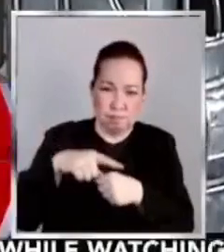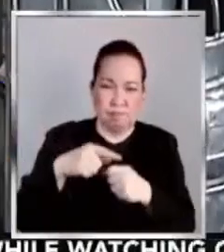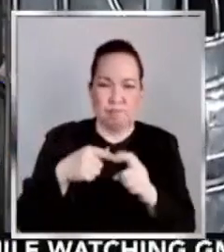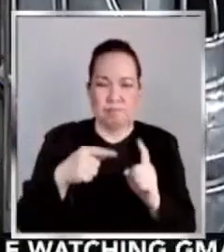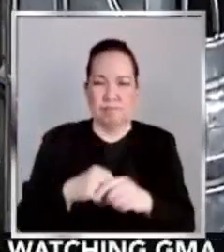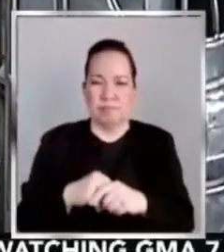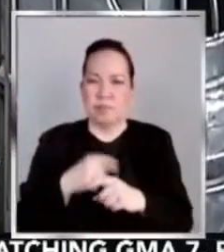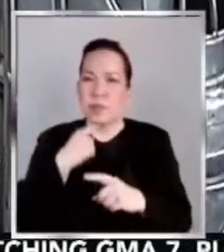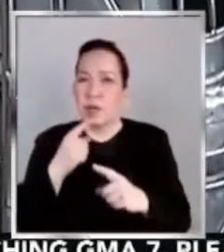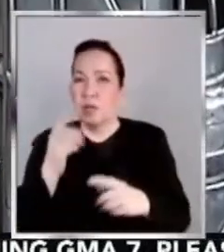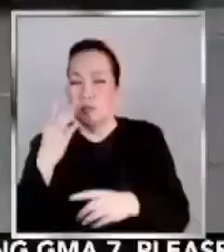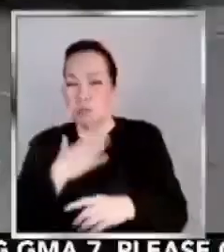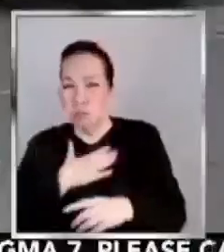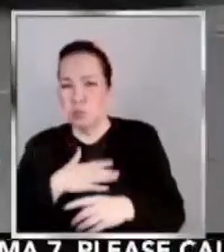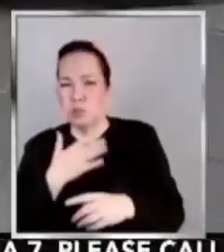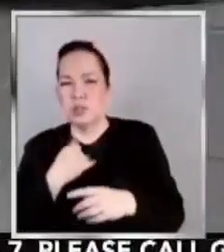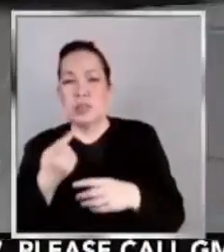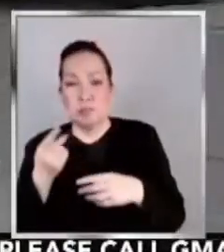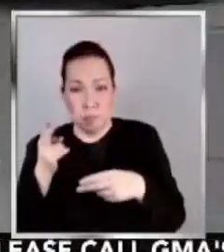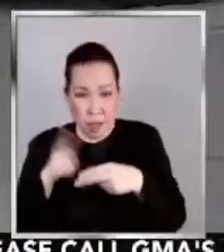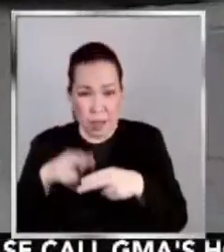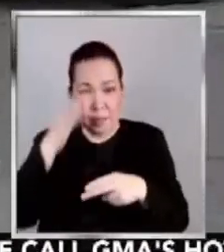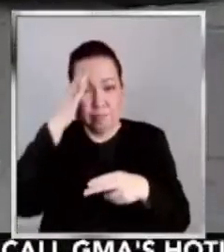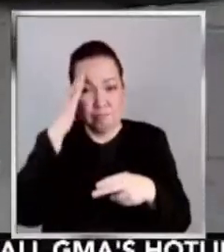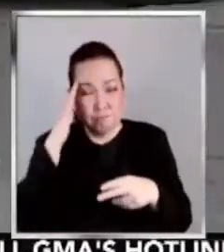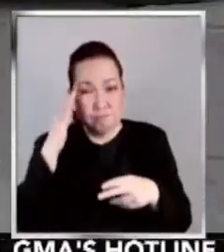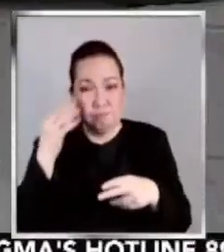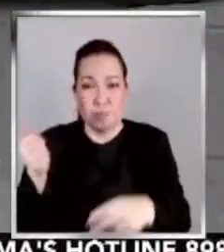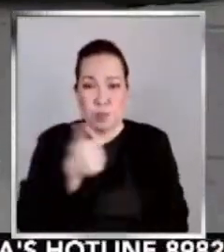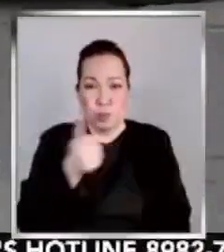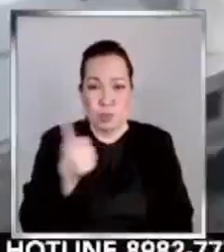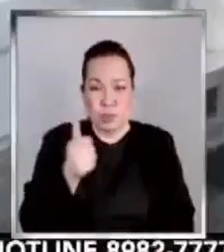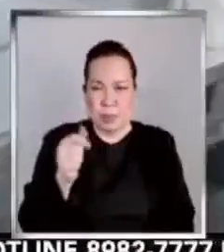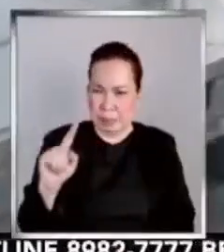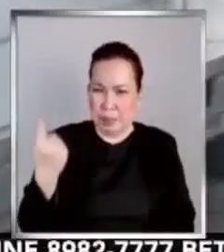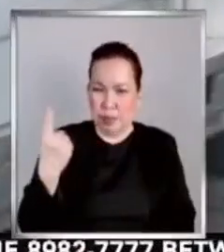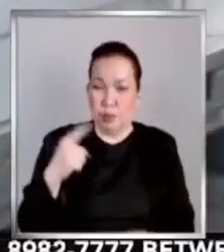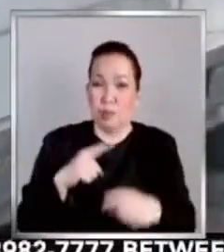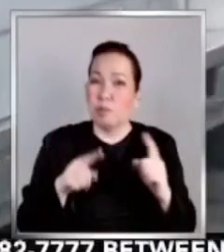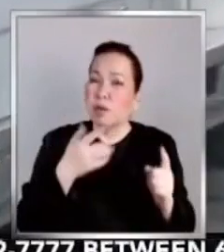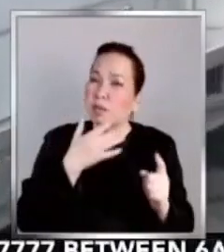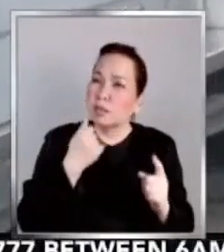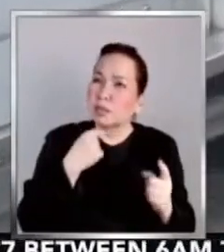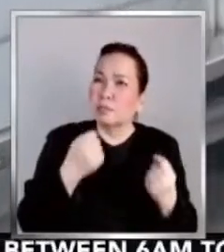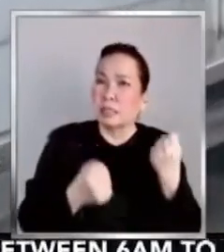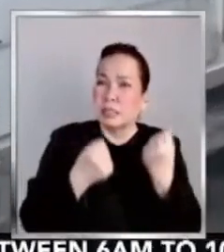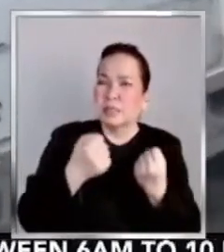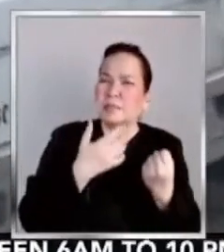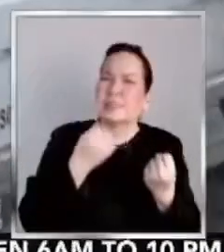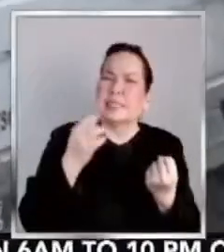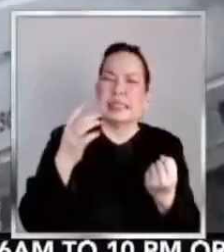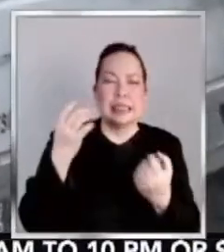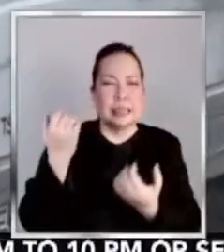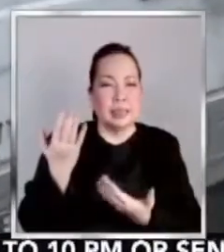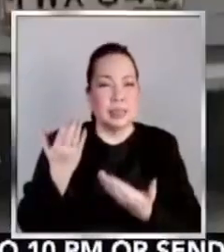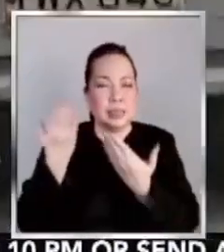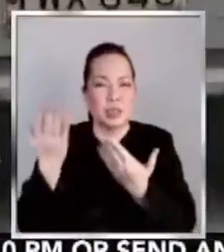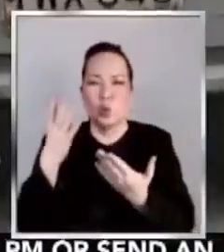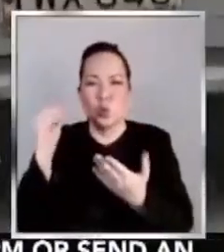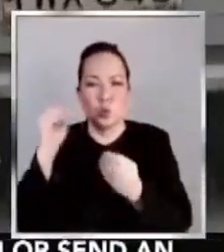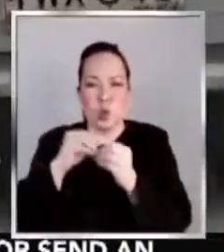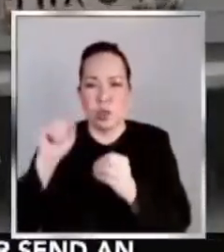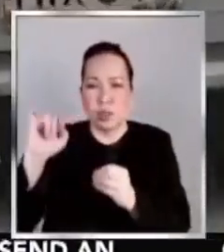ihirit ang pisong taas pasahe. Pero mas makikinabang daw ang mga tsuper kung sususpindihin muna ang pagpataw ng excise tax sa langis